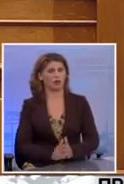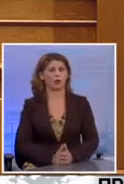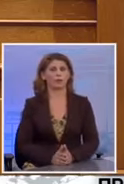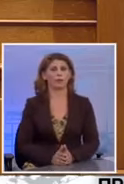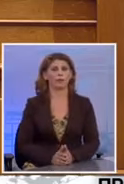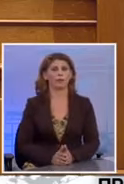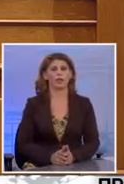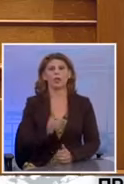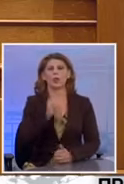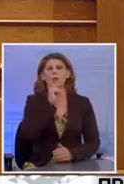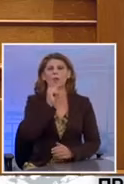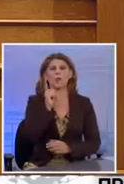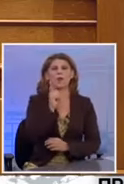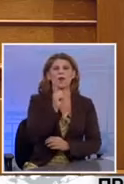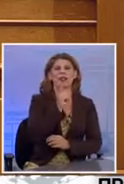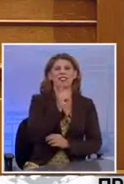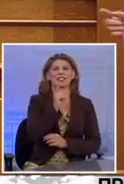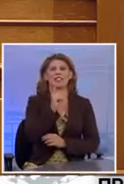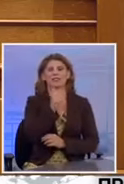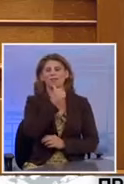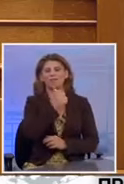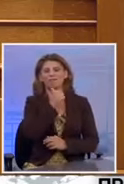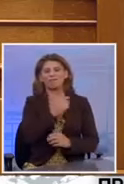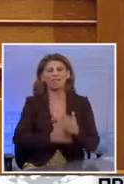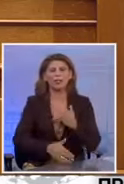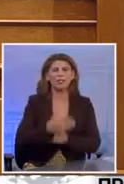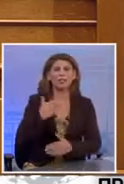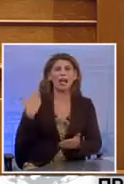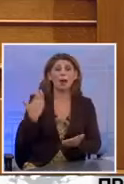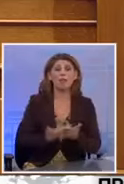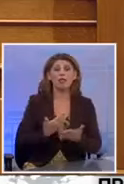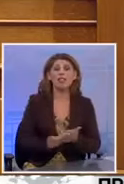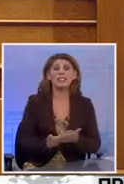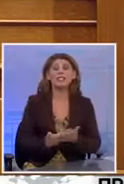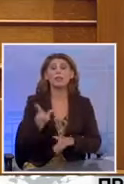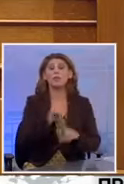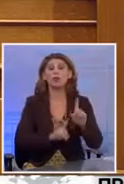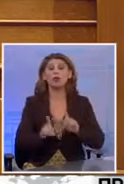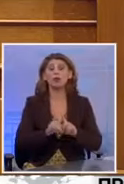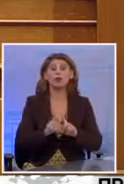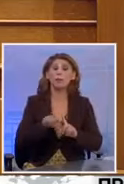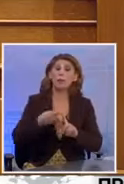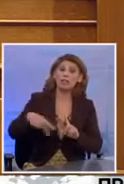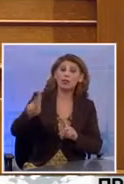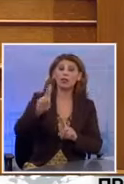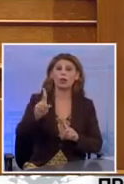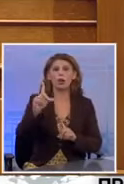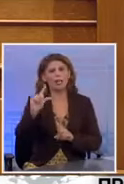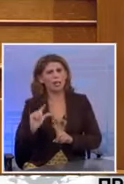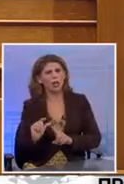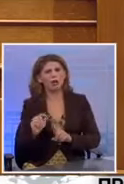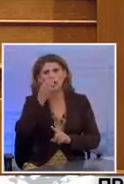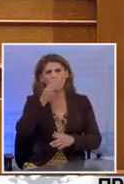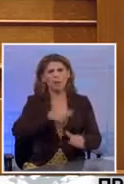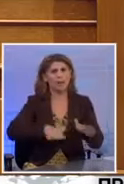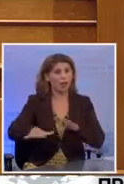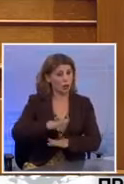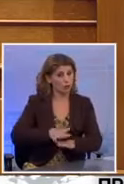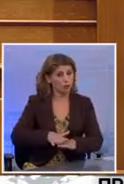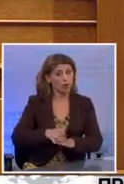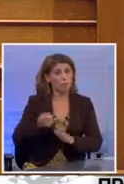θα σας αφήσω στη μοναξιά σας να πασχίζετε, να αποδείξετε ποιος είναι περισσότερο, λιγότερο διαπλεκόμενος,